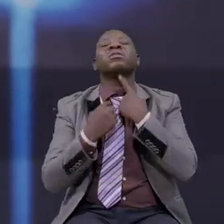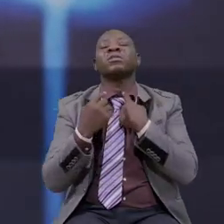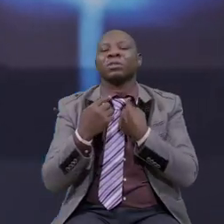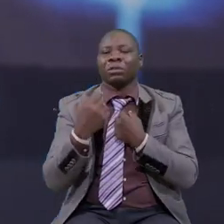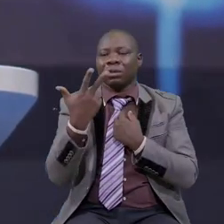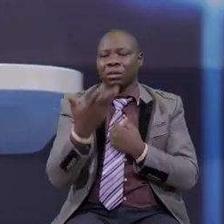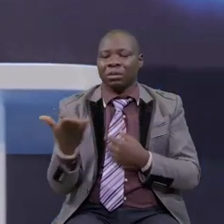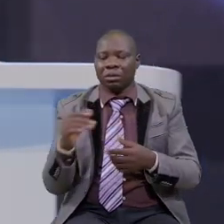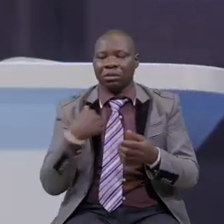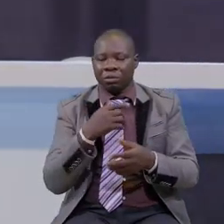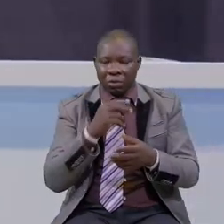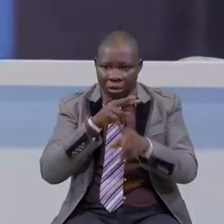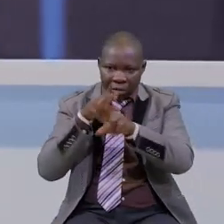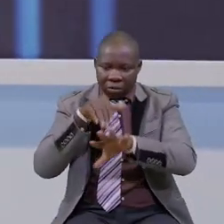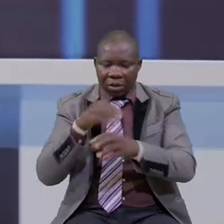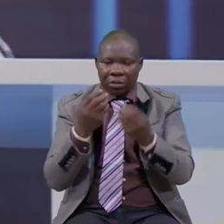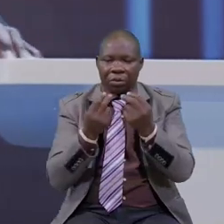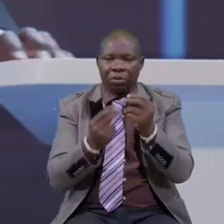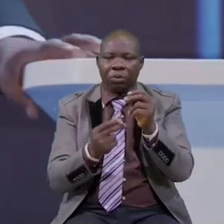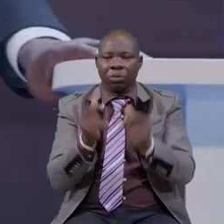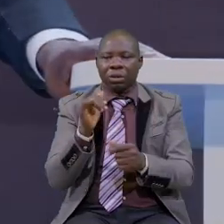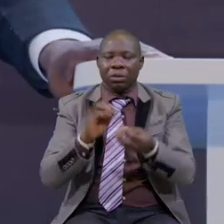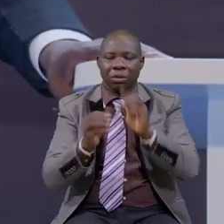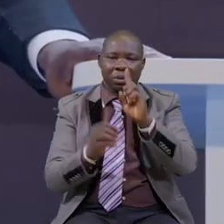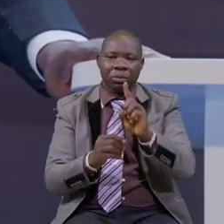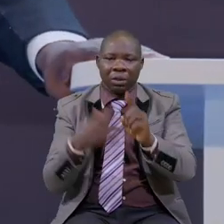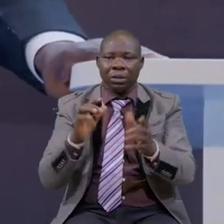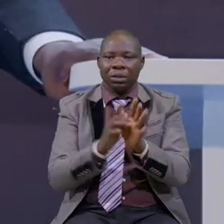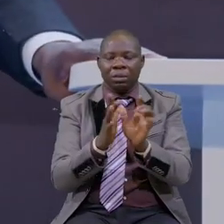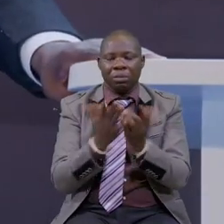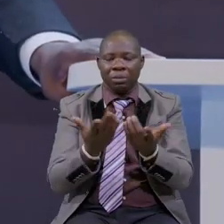trois éléments à considérer rapidement. Premièrement, la Bible.